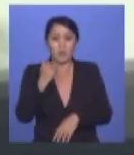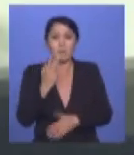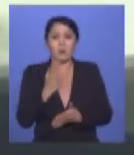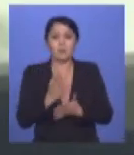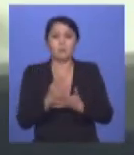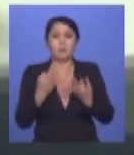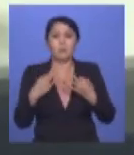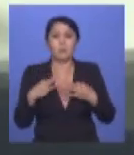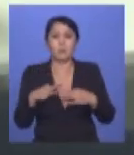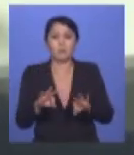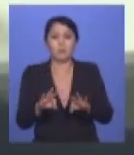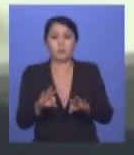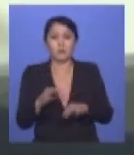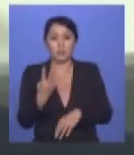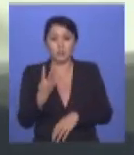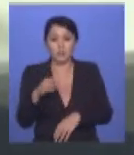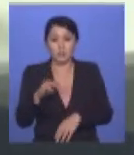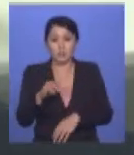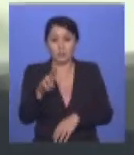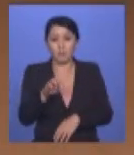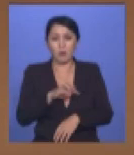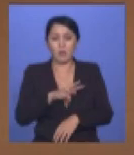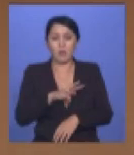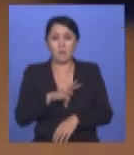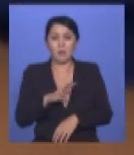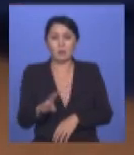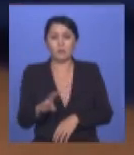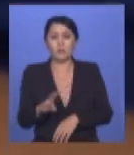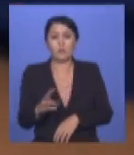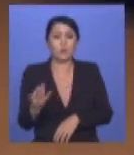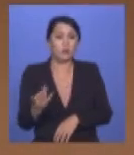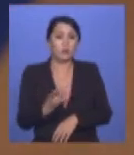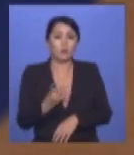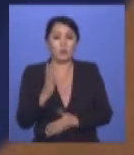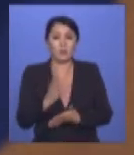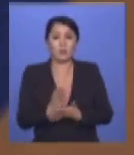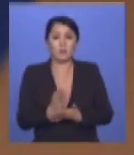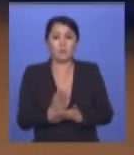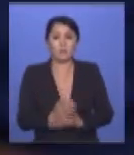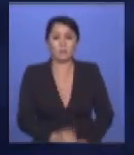троллейбус паркі қазір бос тұр. Ғимарат аумағы 4000 шаршы метрден асады. Онда қажетті барлық